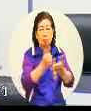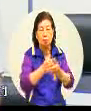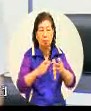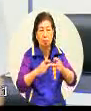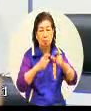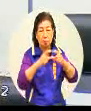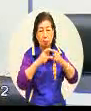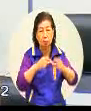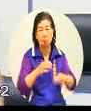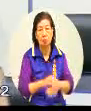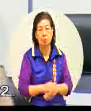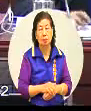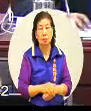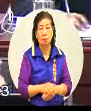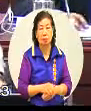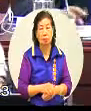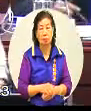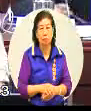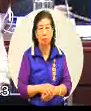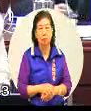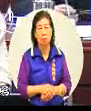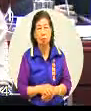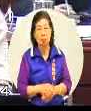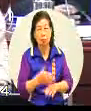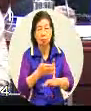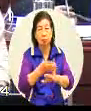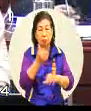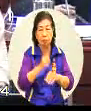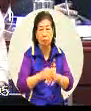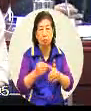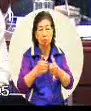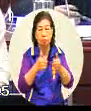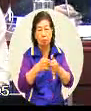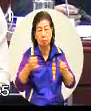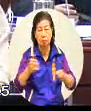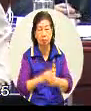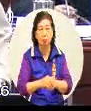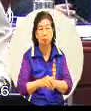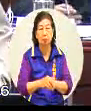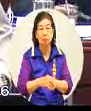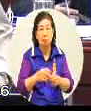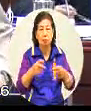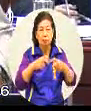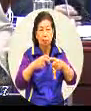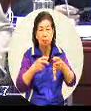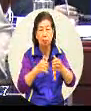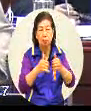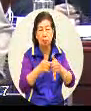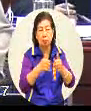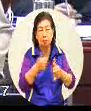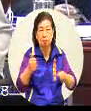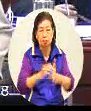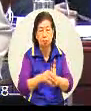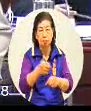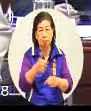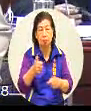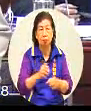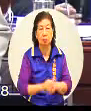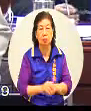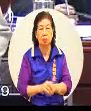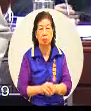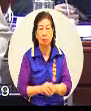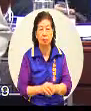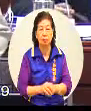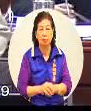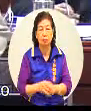市长回答。 嘿，多谢市长，啊，多谢李议员，诶，咱阿仁